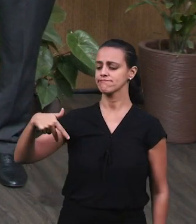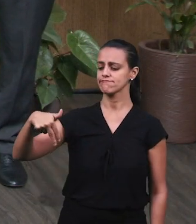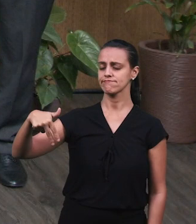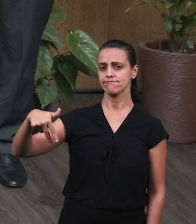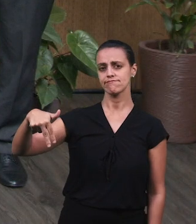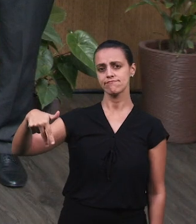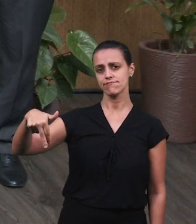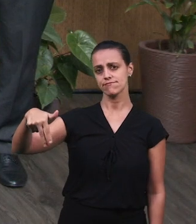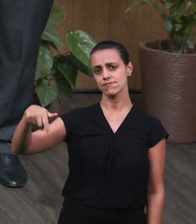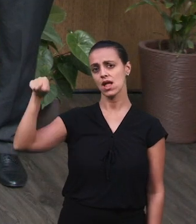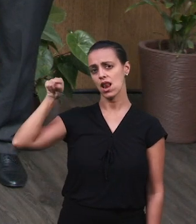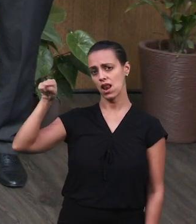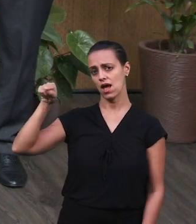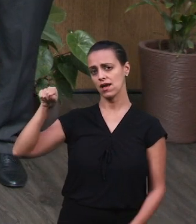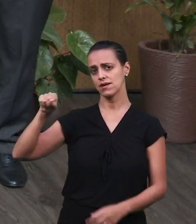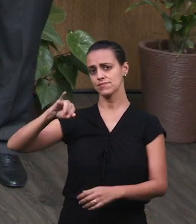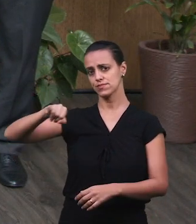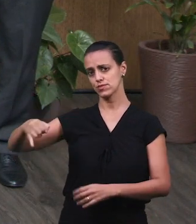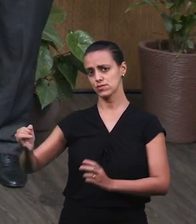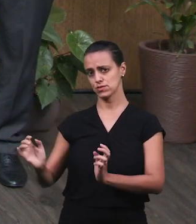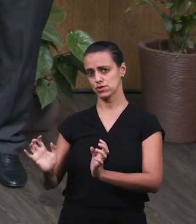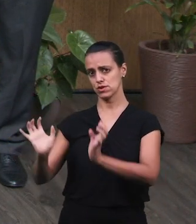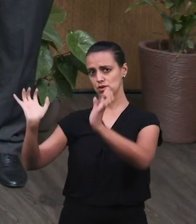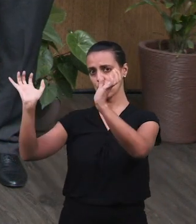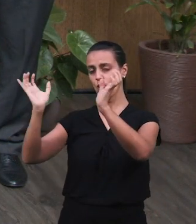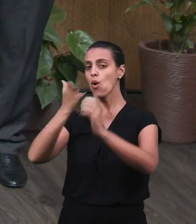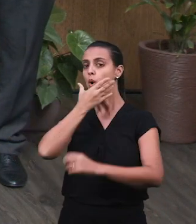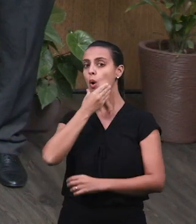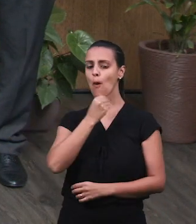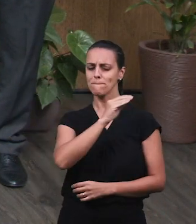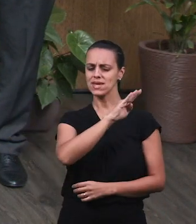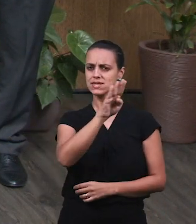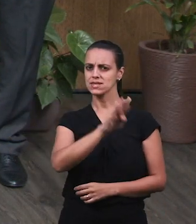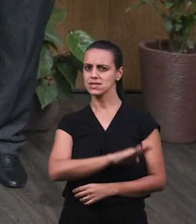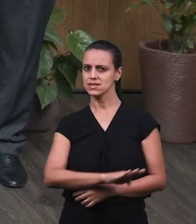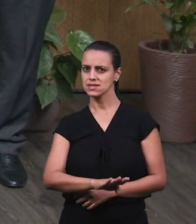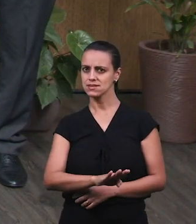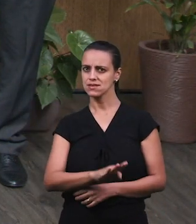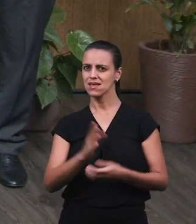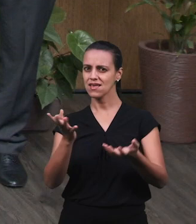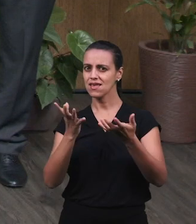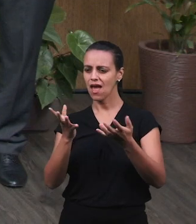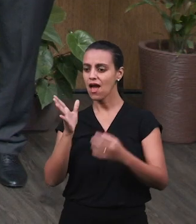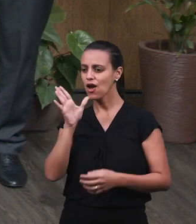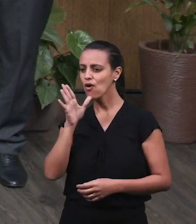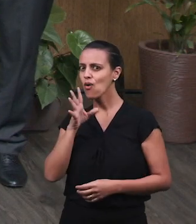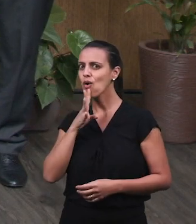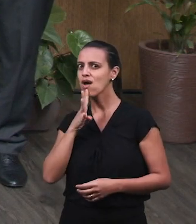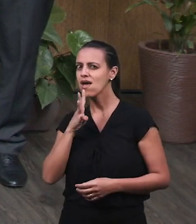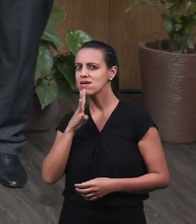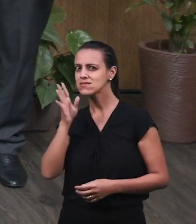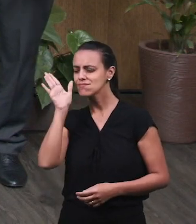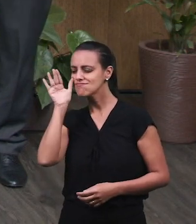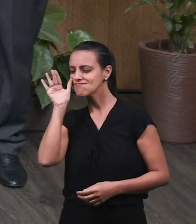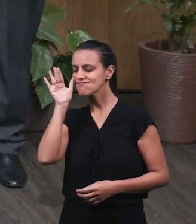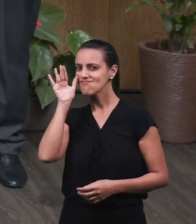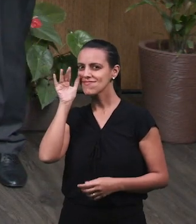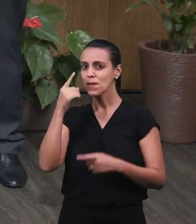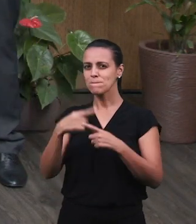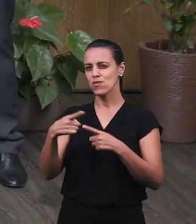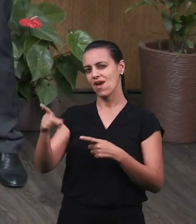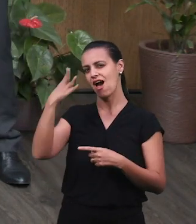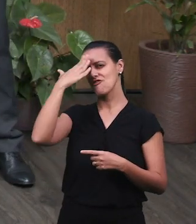Zachée a voulu connaître l'homme dont la célébrité était très grande. Même